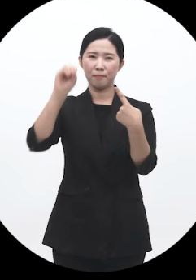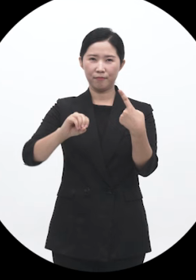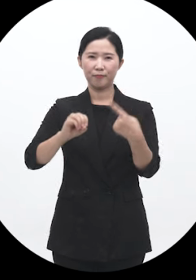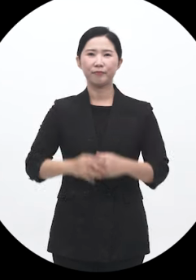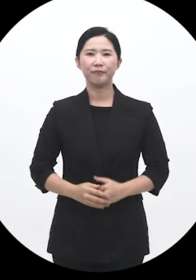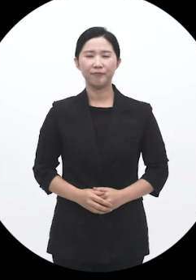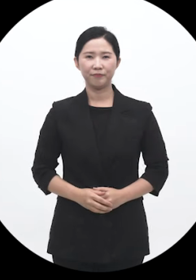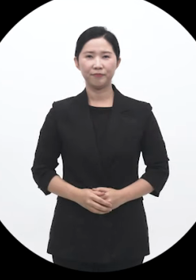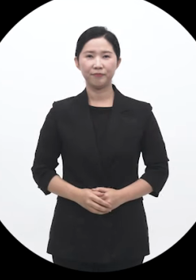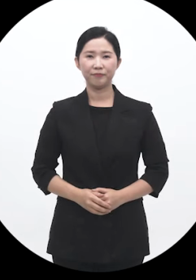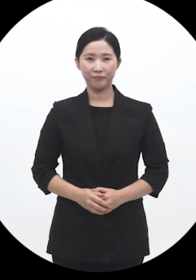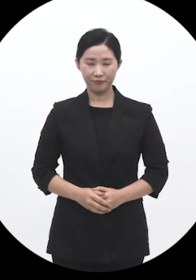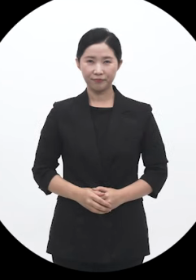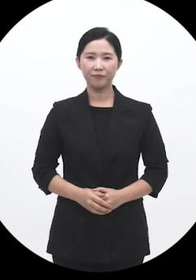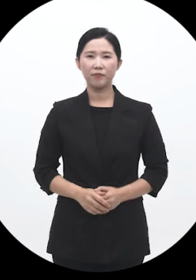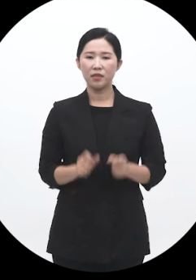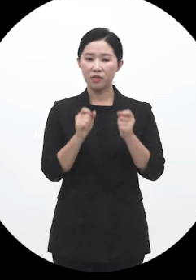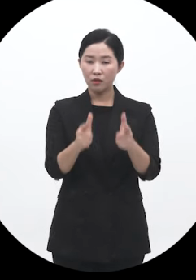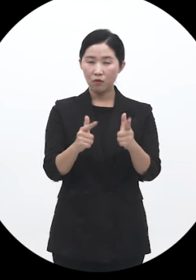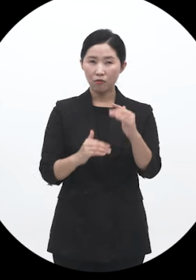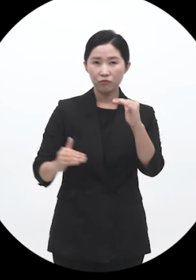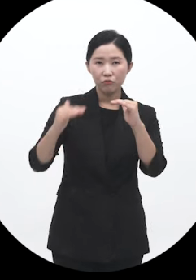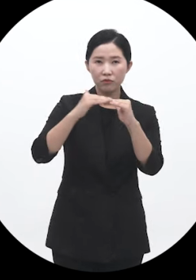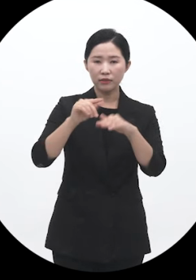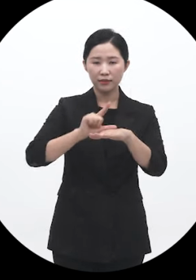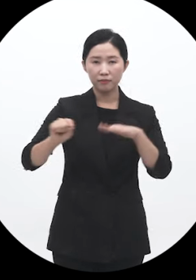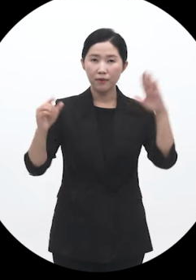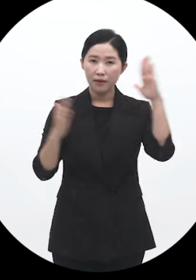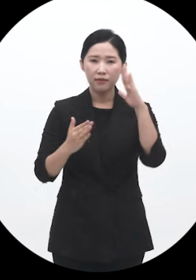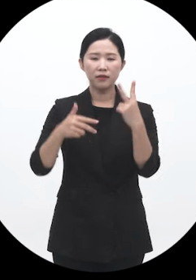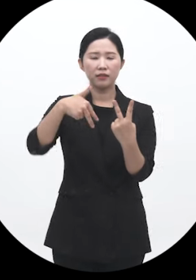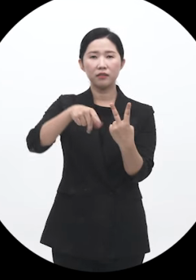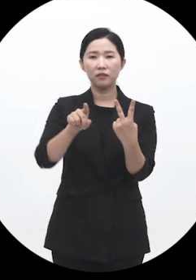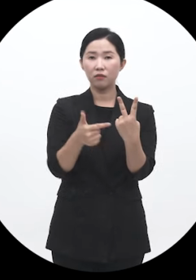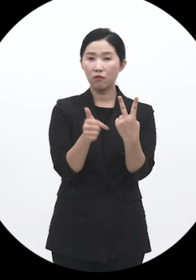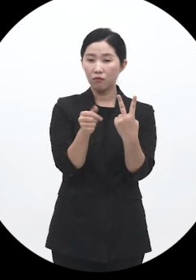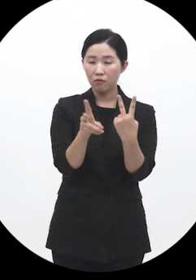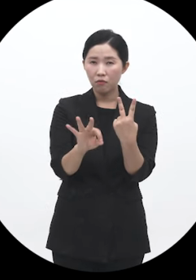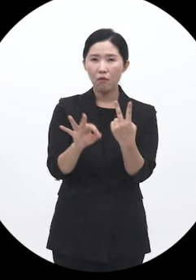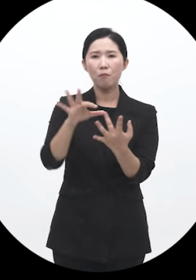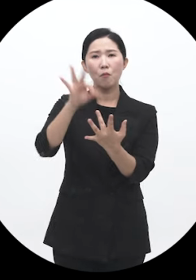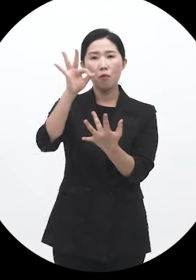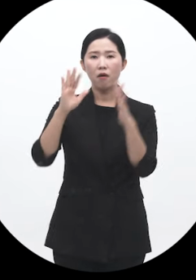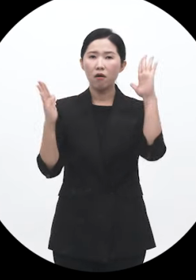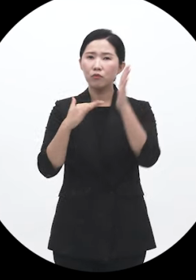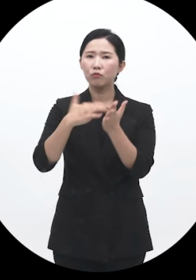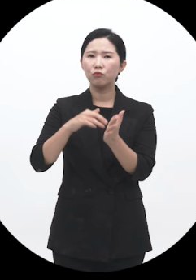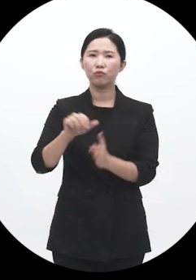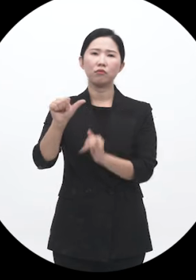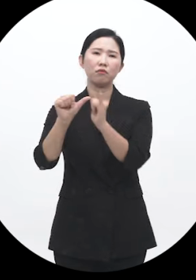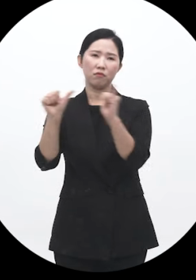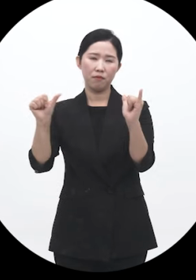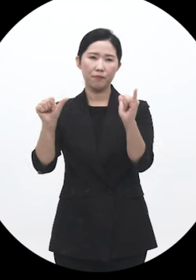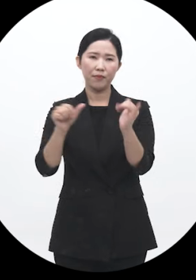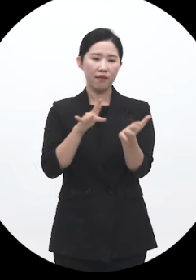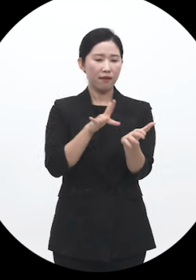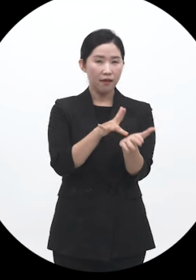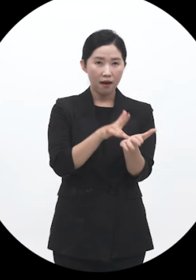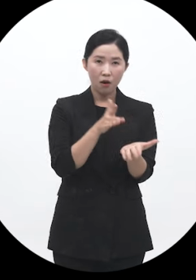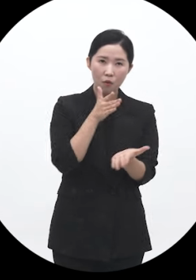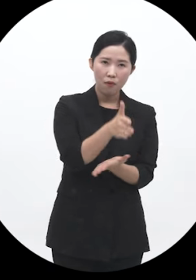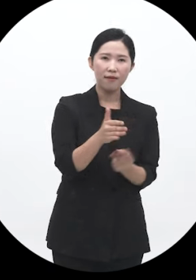마지막으로 기회균형 2 전형은 5명을 선발하는데 약학과 3명, 신설된